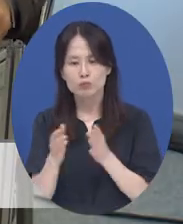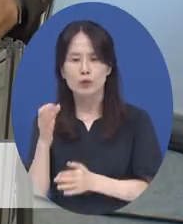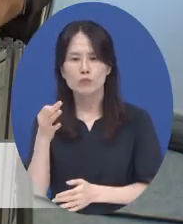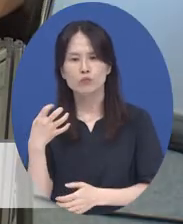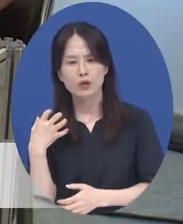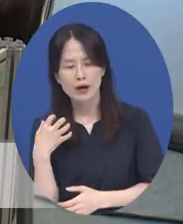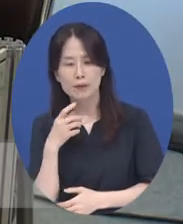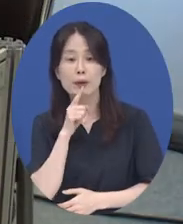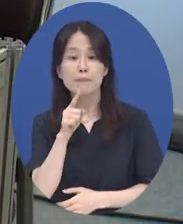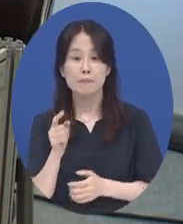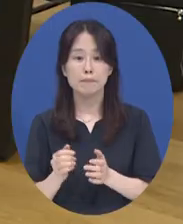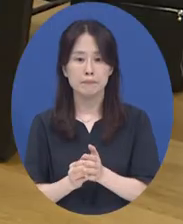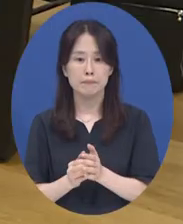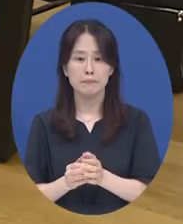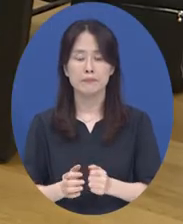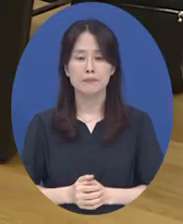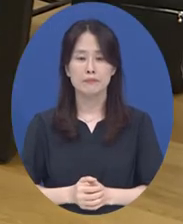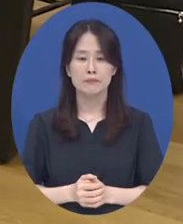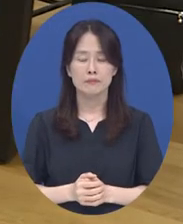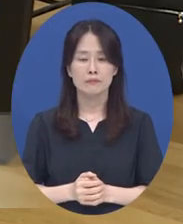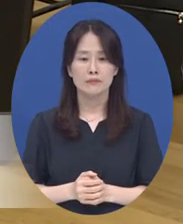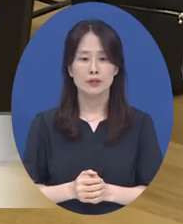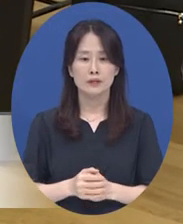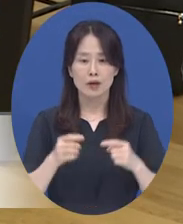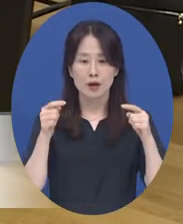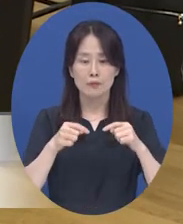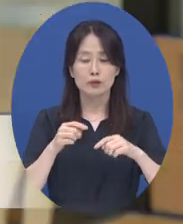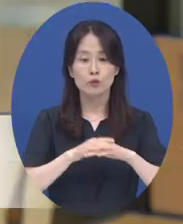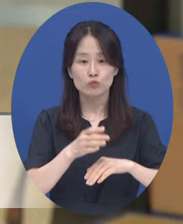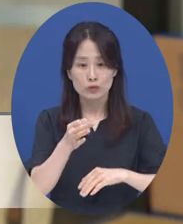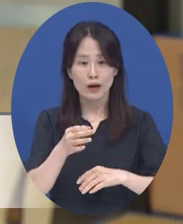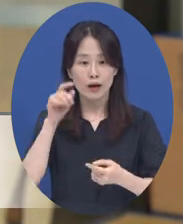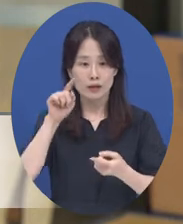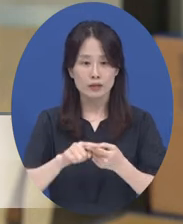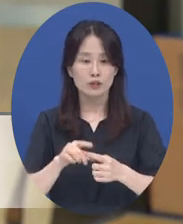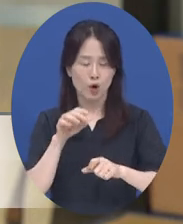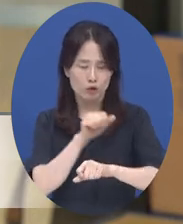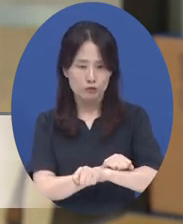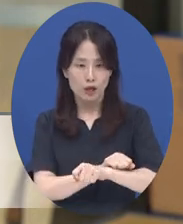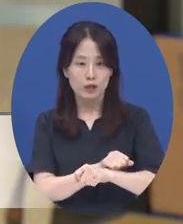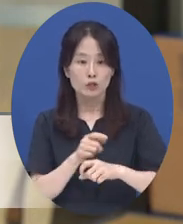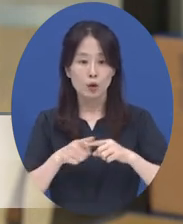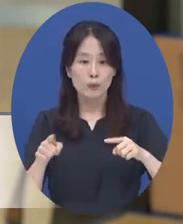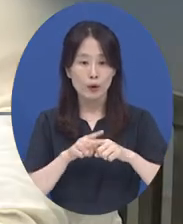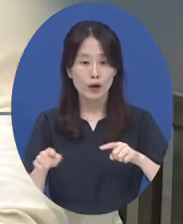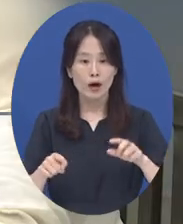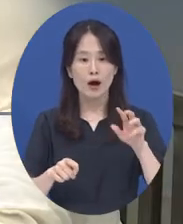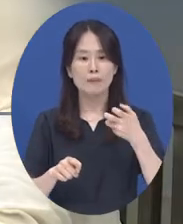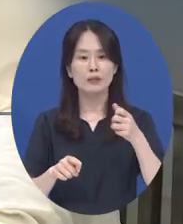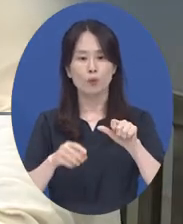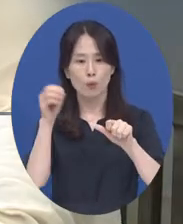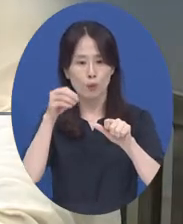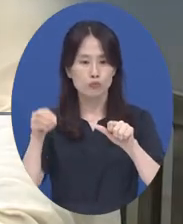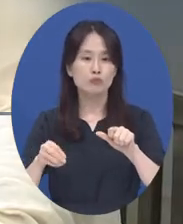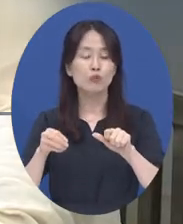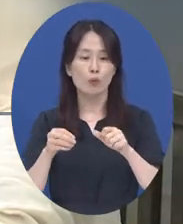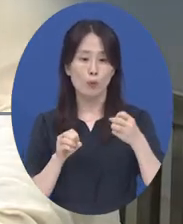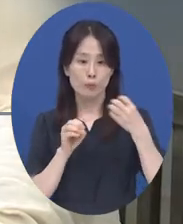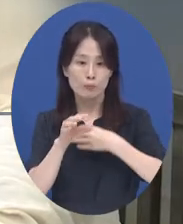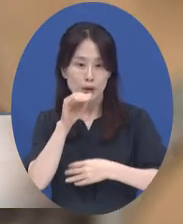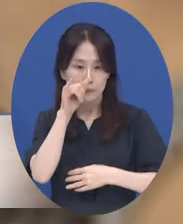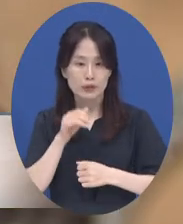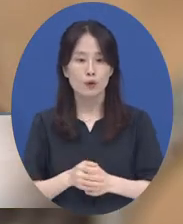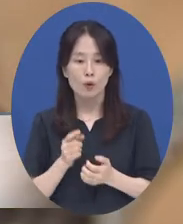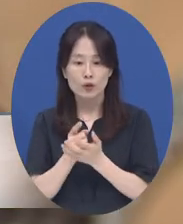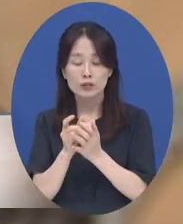나타났습니다 경우도 청년 면접 수당에 대해서는 자라고 있다는 평가가 경우도 소년의 85% 캐 신